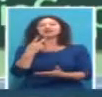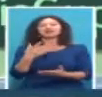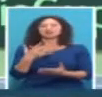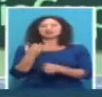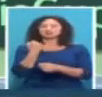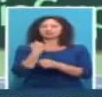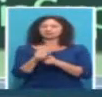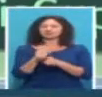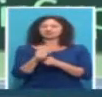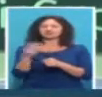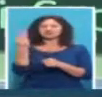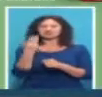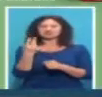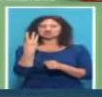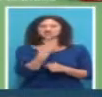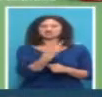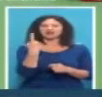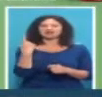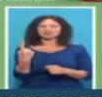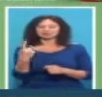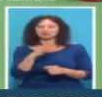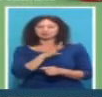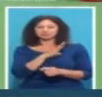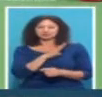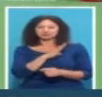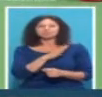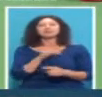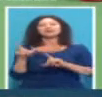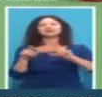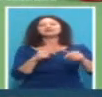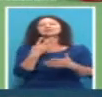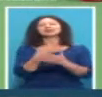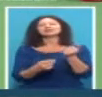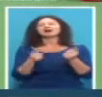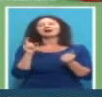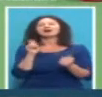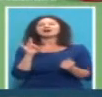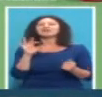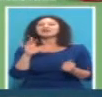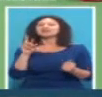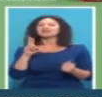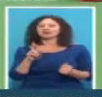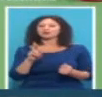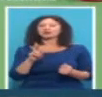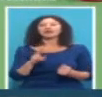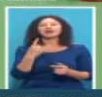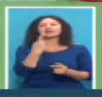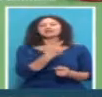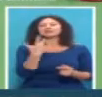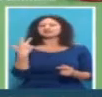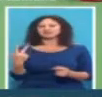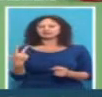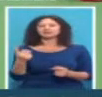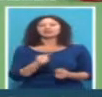Швейцарии со счетом 4-1 в 1/8 финала и на выезде проиграла Хорватии 1-3. Кубок Дэвиса – крупнейшие